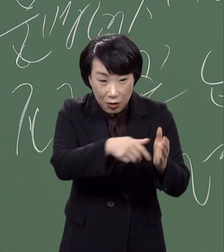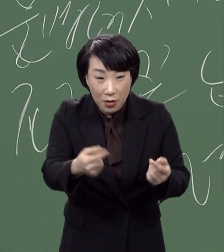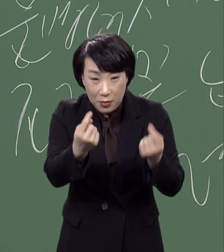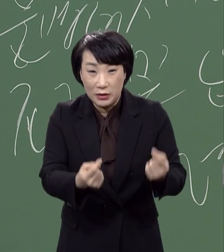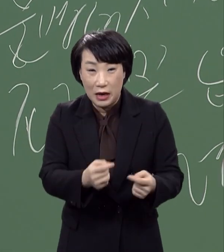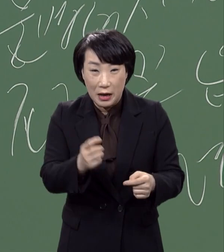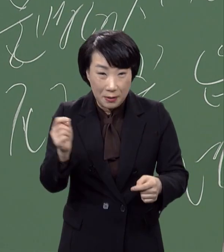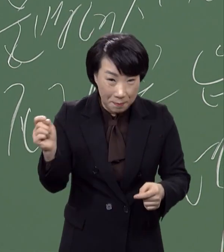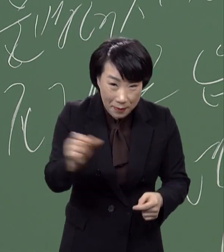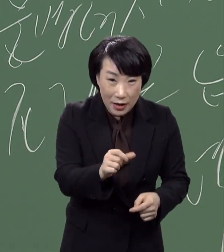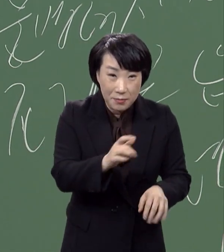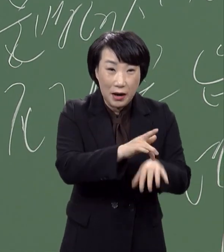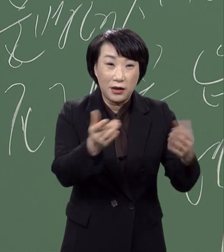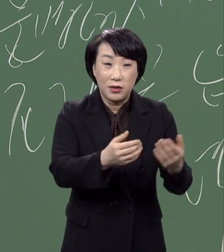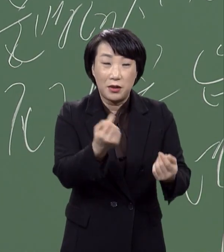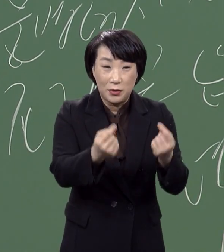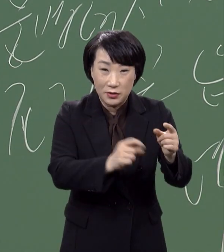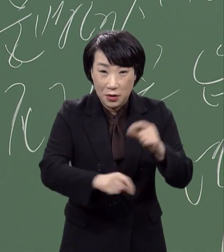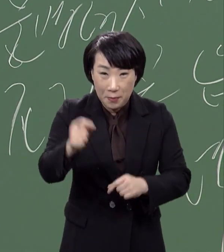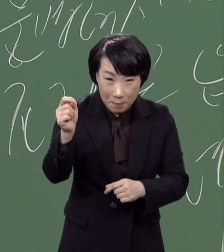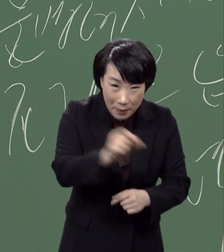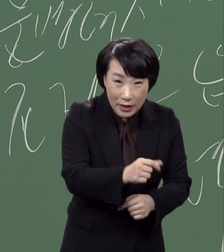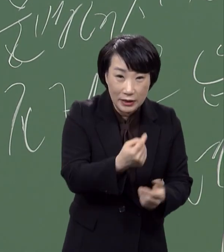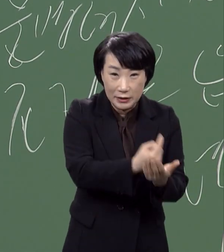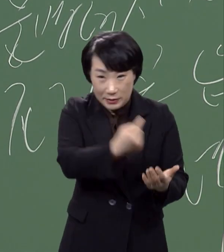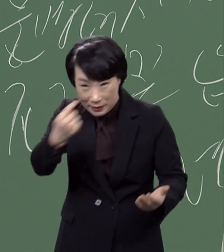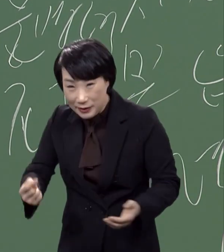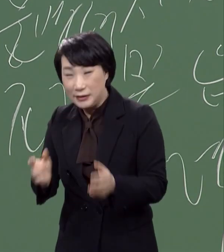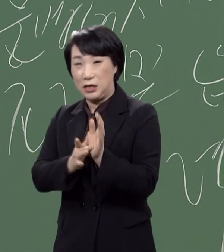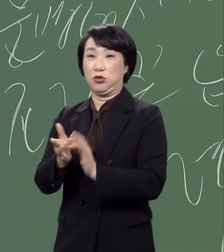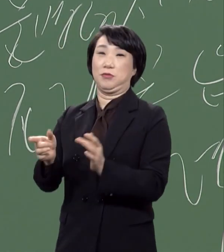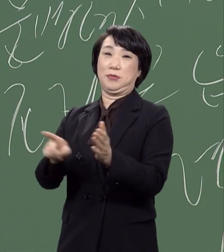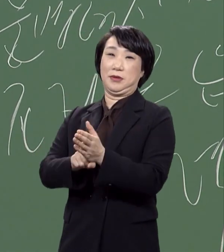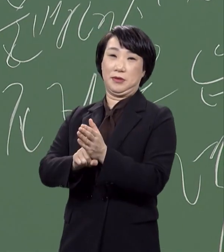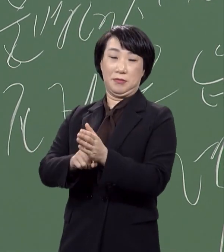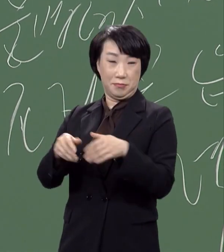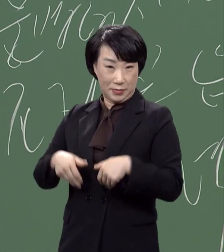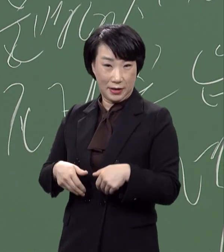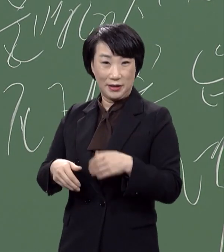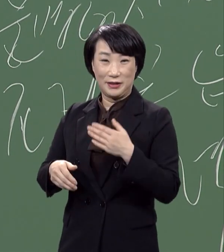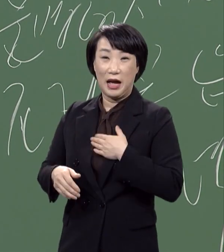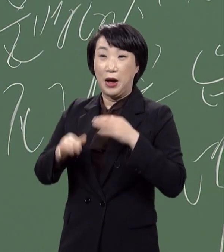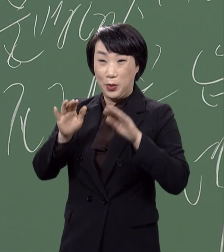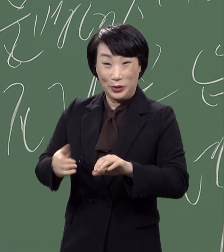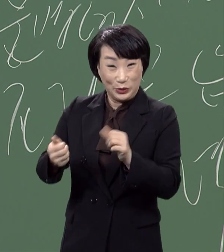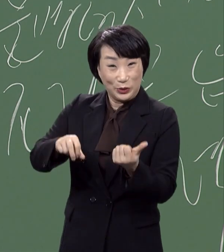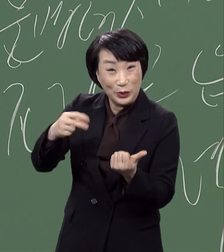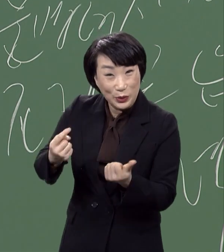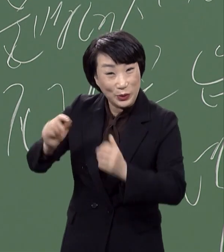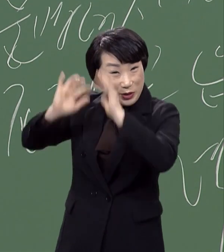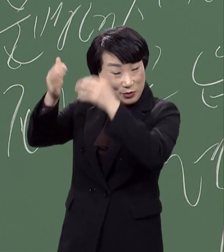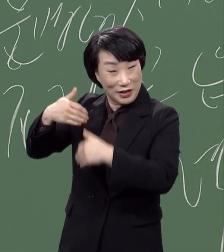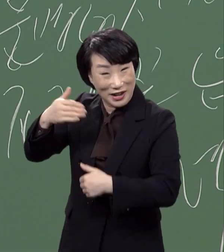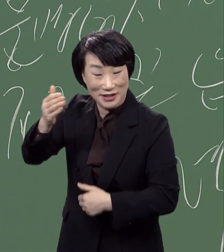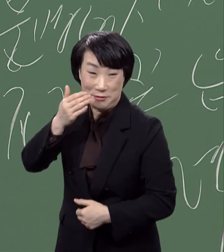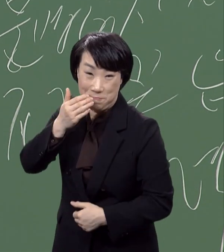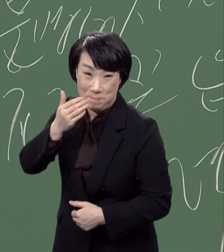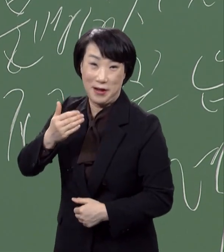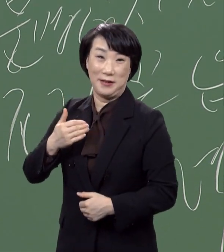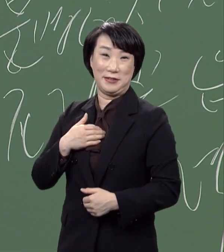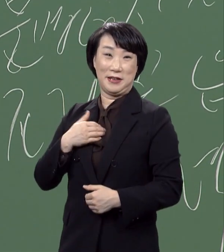마귀 역사의 세월보다 빨리 나는 예수 믿고 나는 오늘 죽어도 천국 갈 수 있고